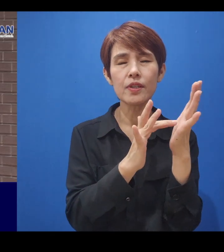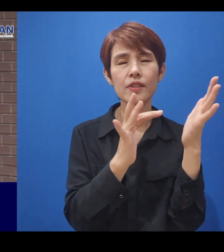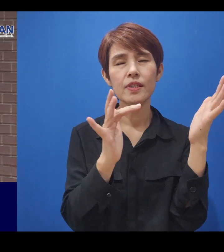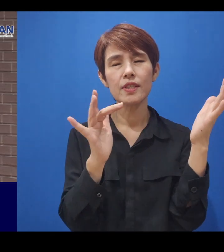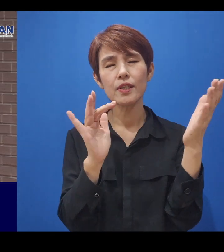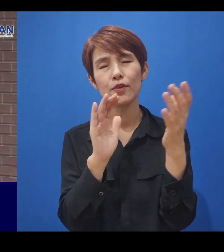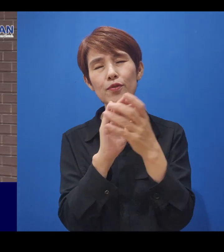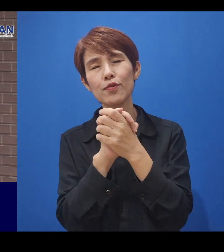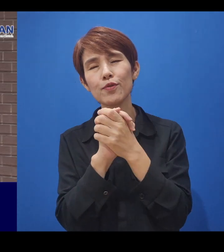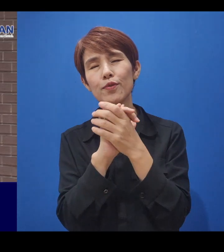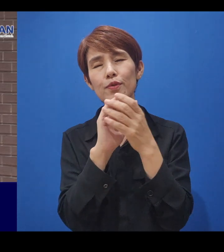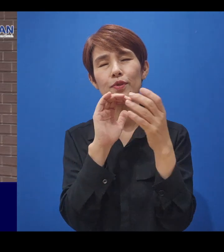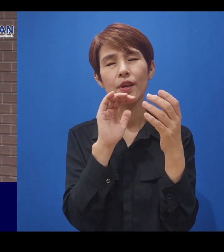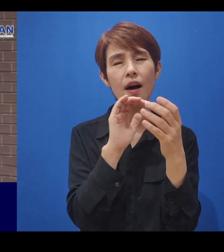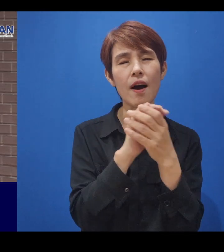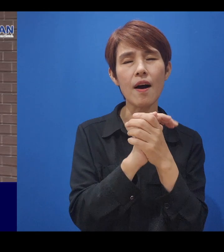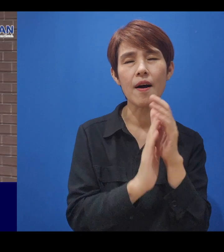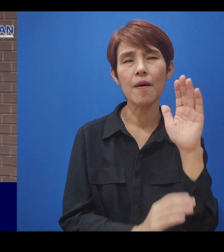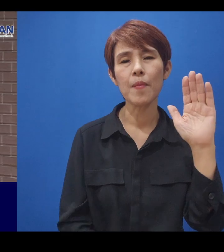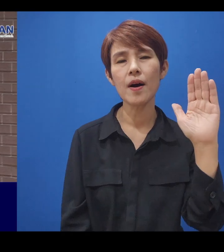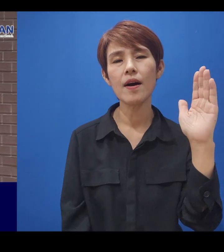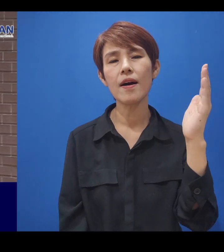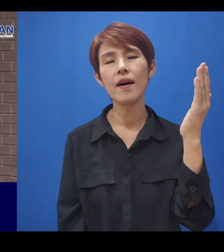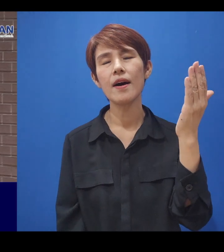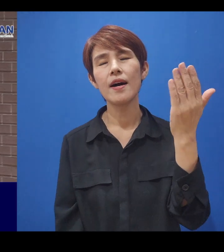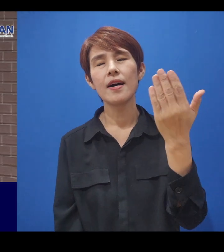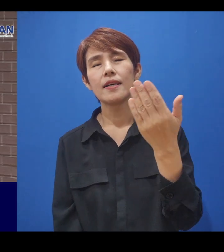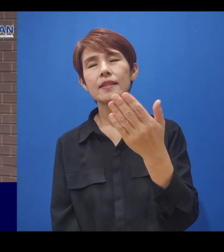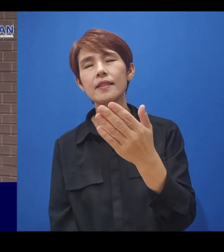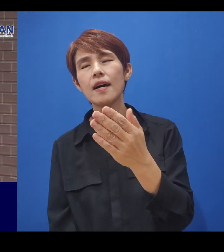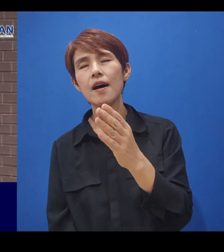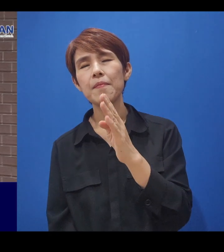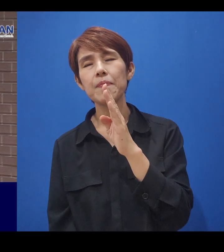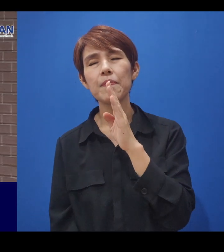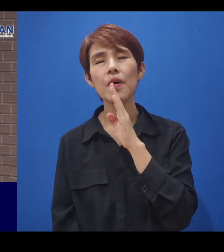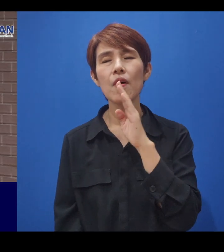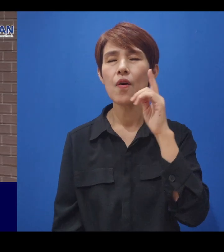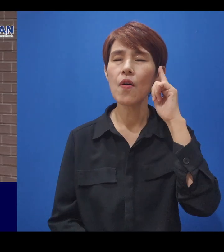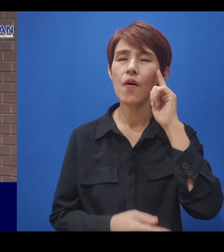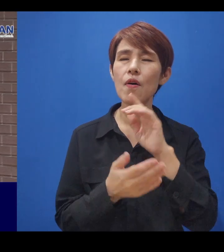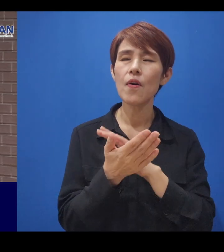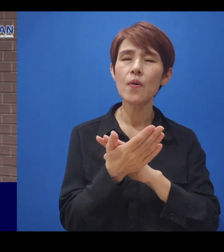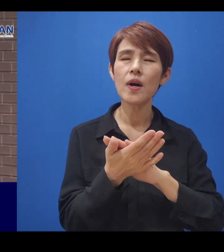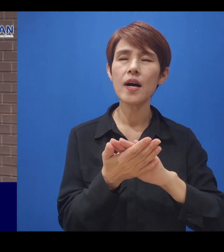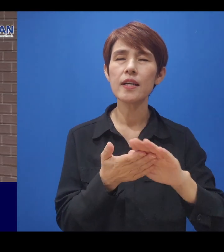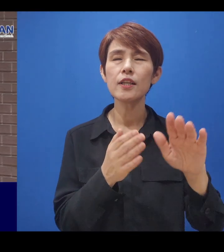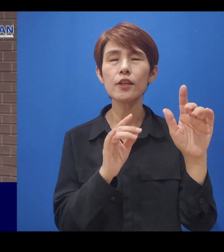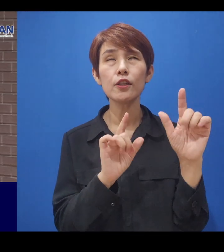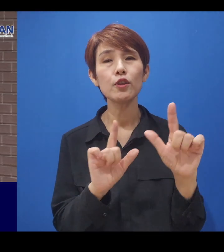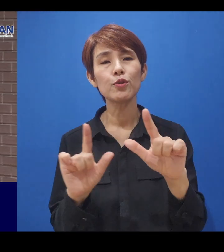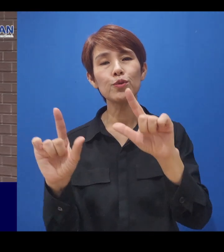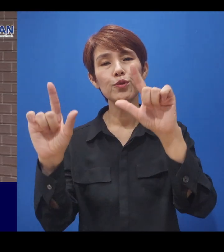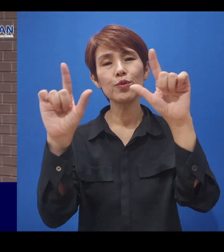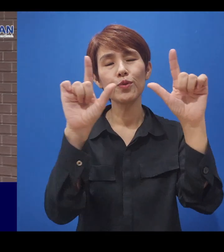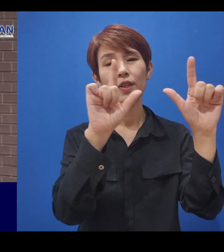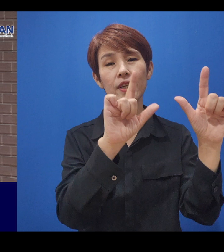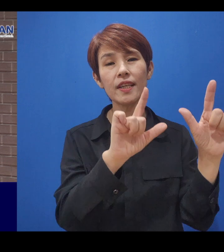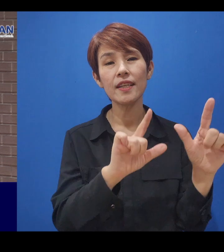예수를 친구 삼아 참 평화를